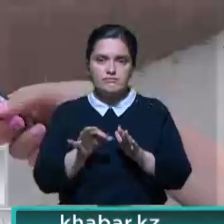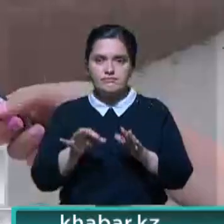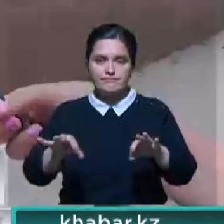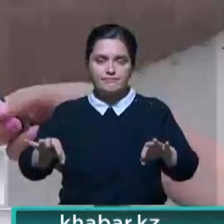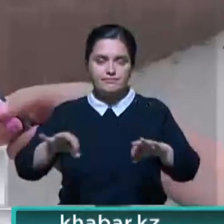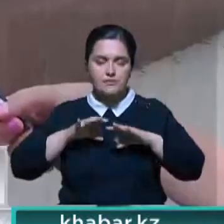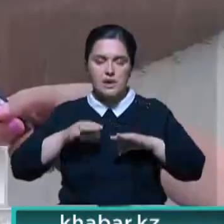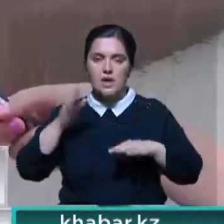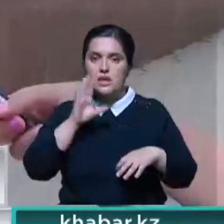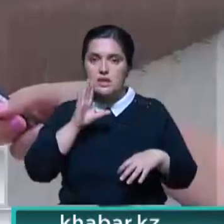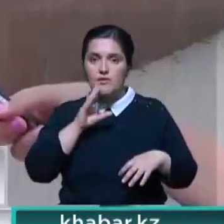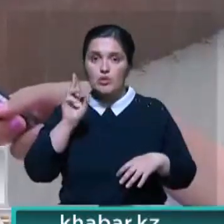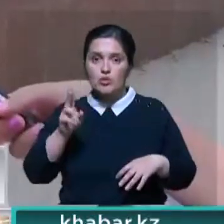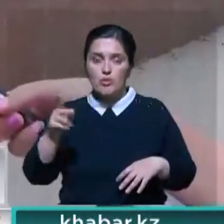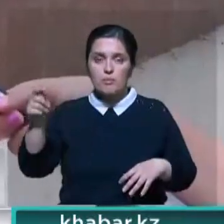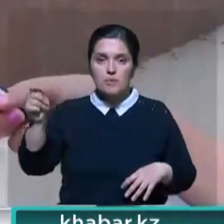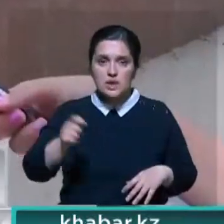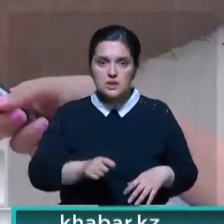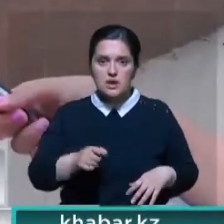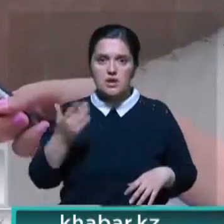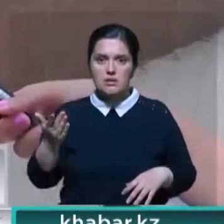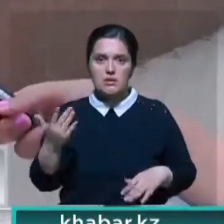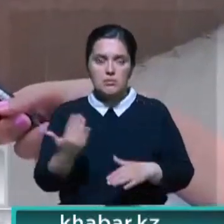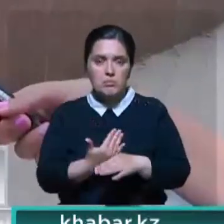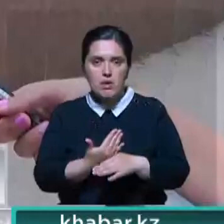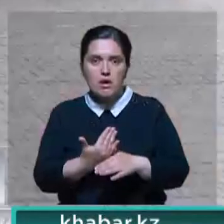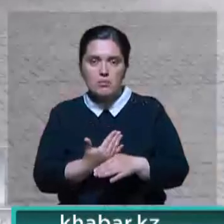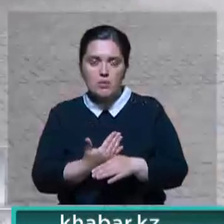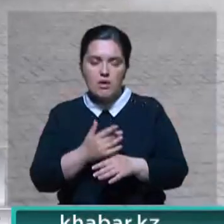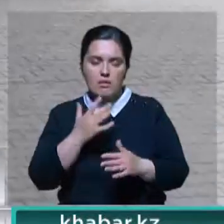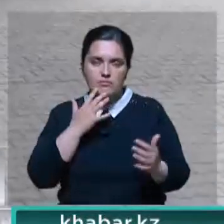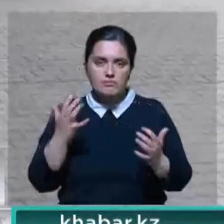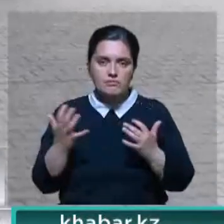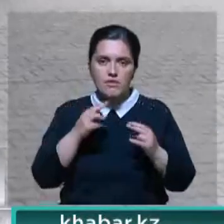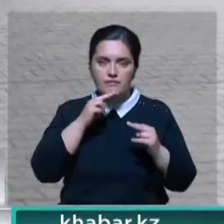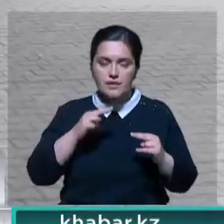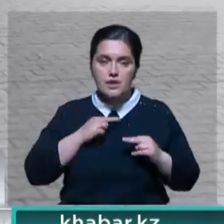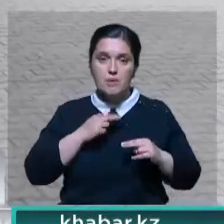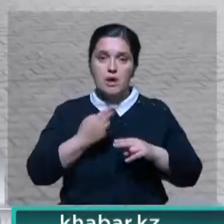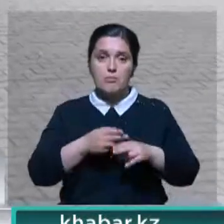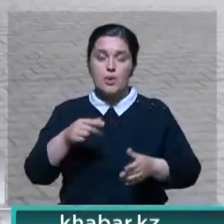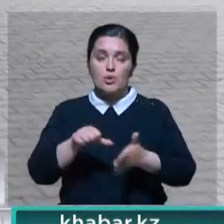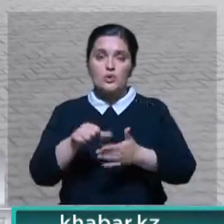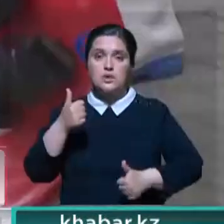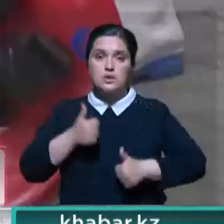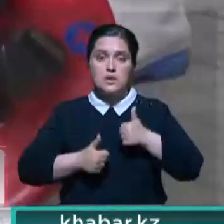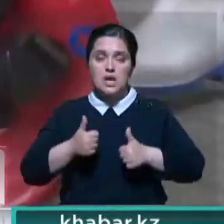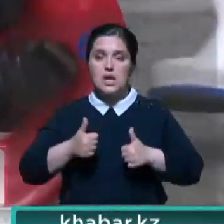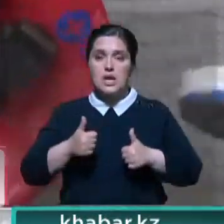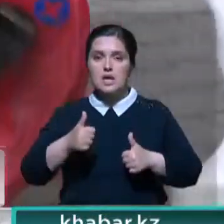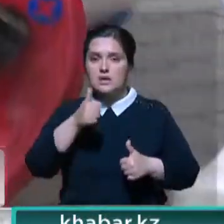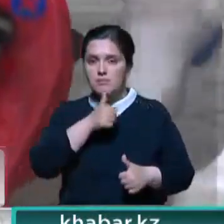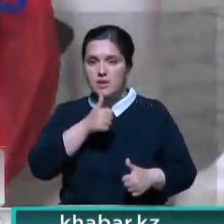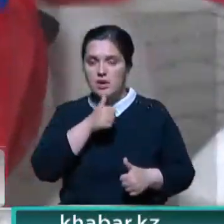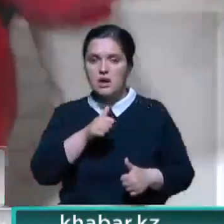вызов. Девчата, вот, которые приезжали, они прям вот пока не поможет, не уедет. Участники состязаний преодолели больше десятка